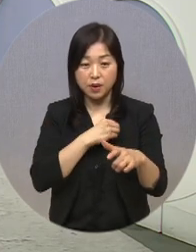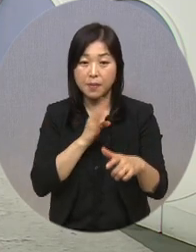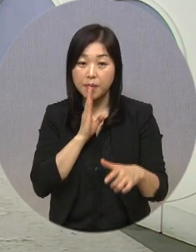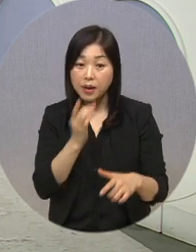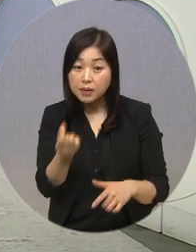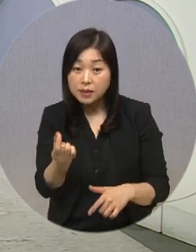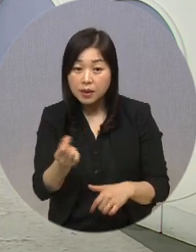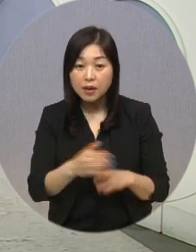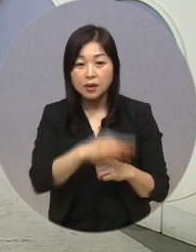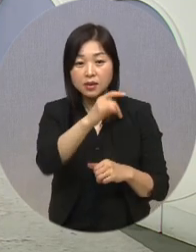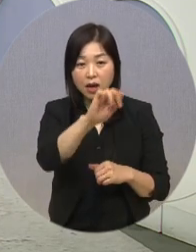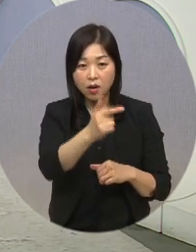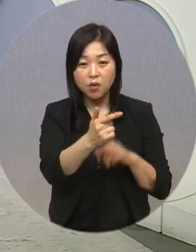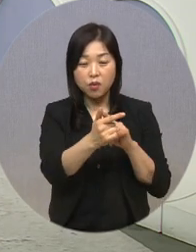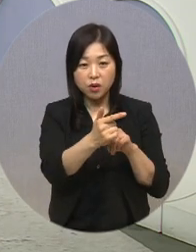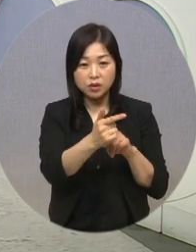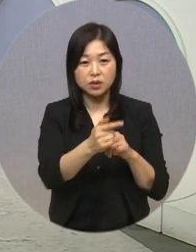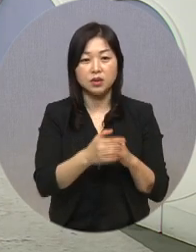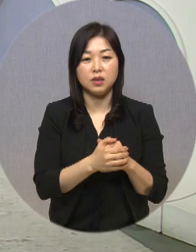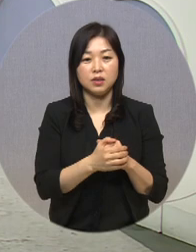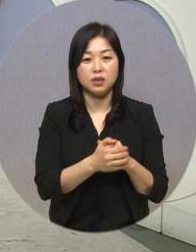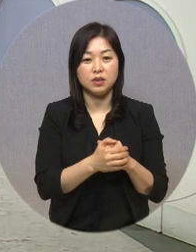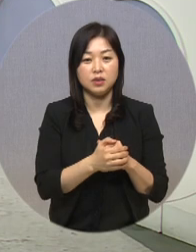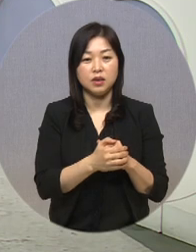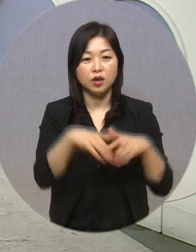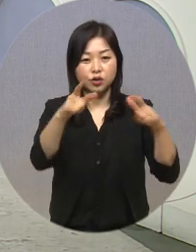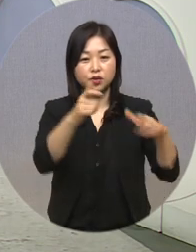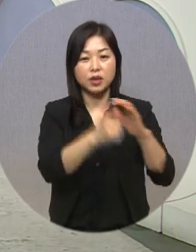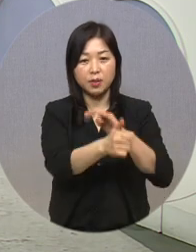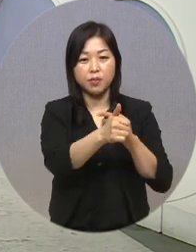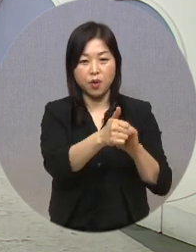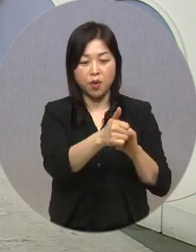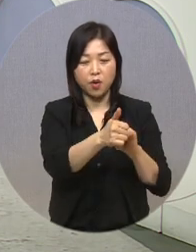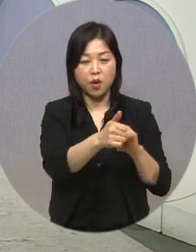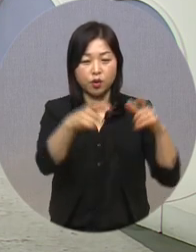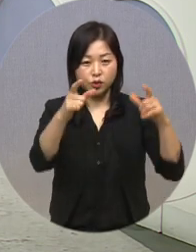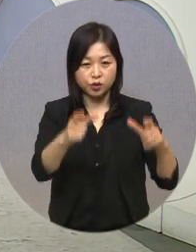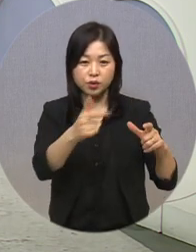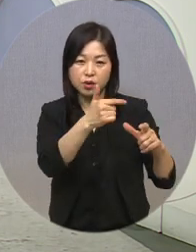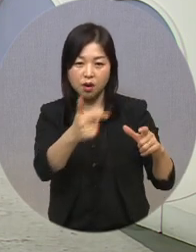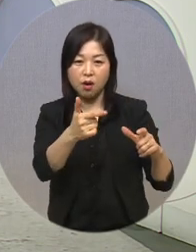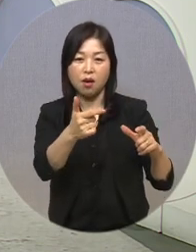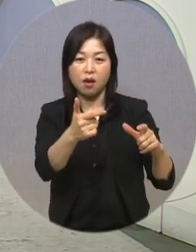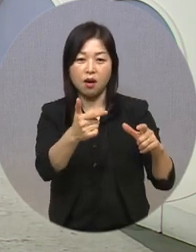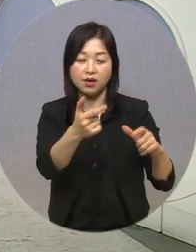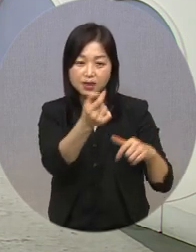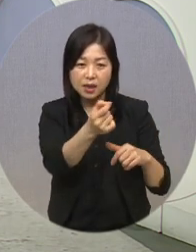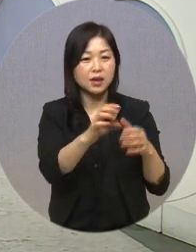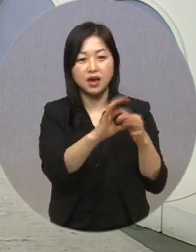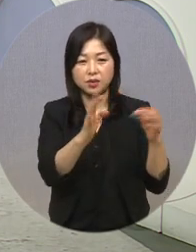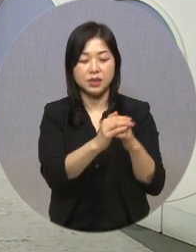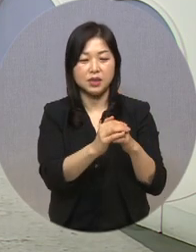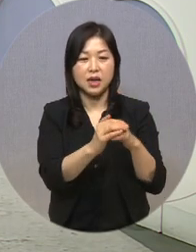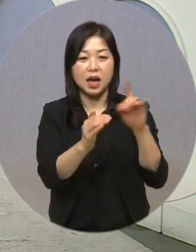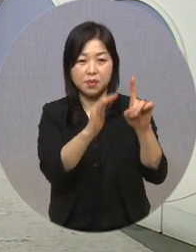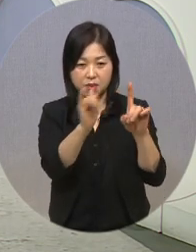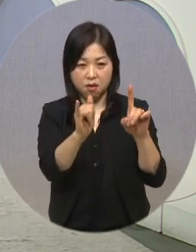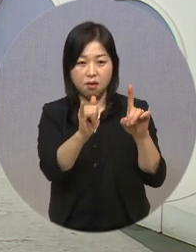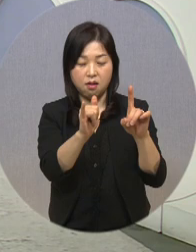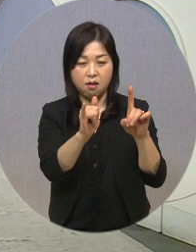그리고 이제 상원은 주 대표 격으로 주가 크든 적든 한 명씩입니다. 한 명씩.